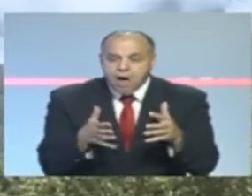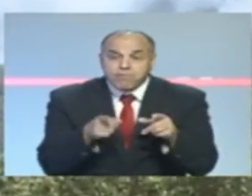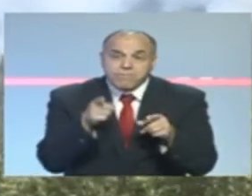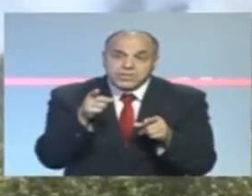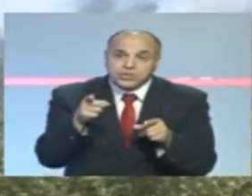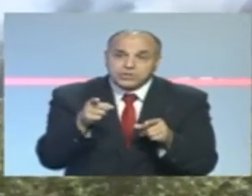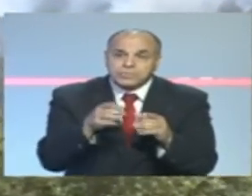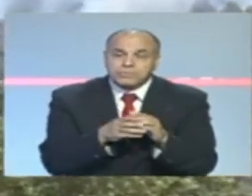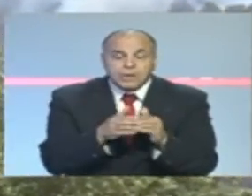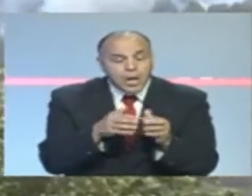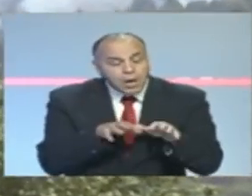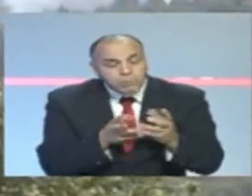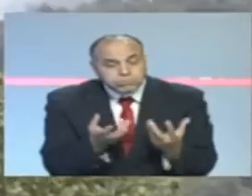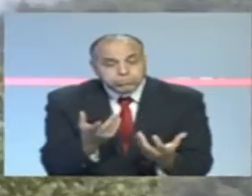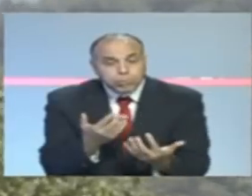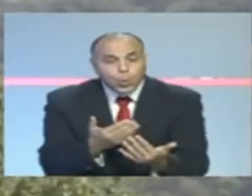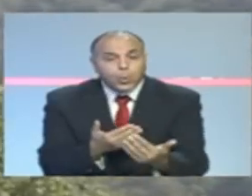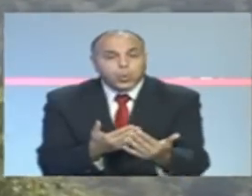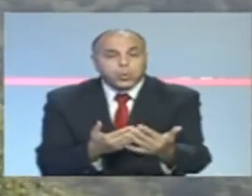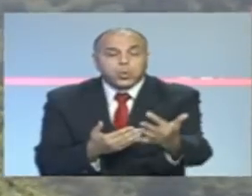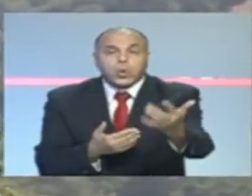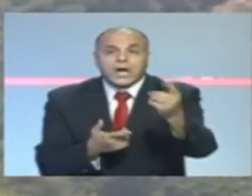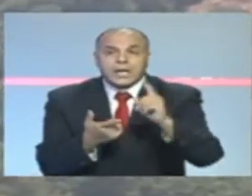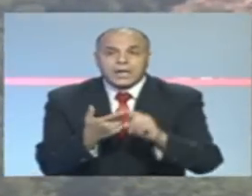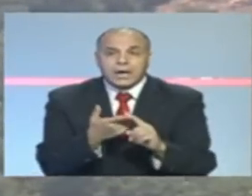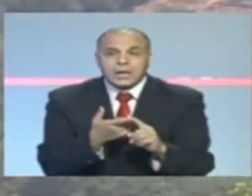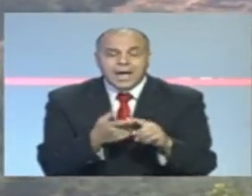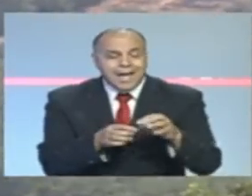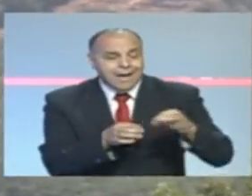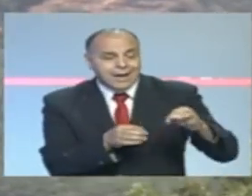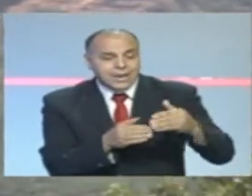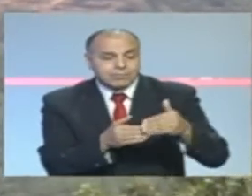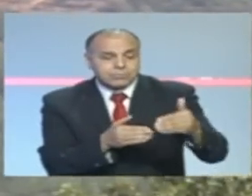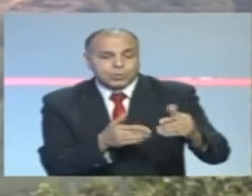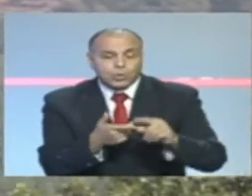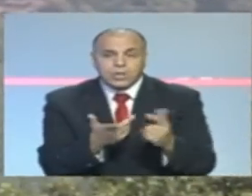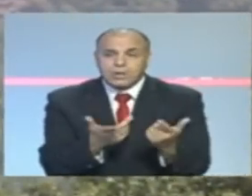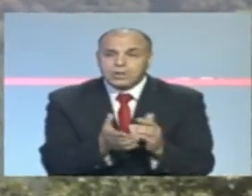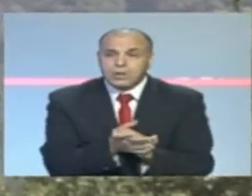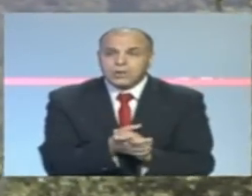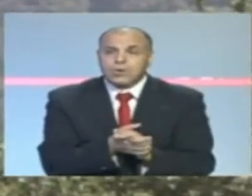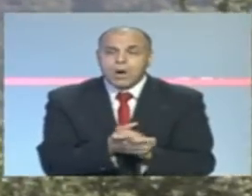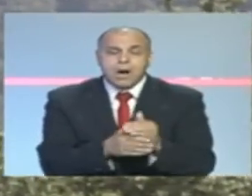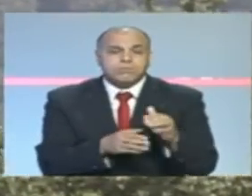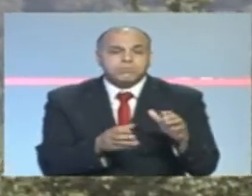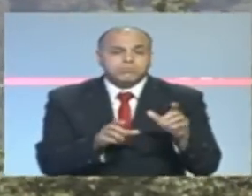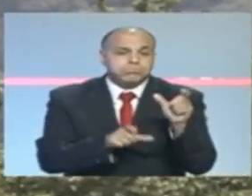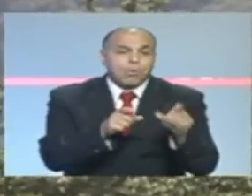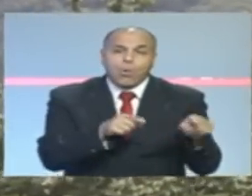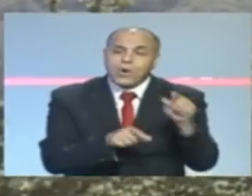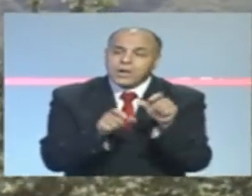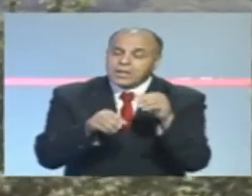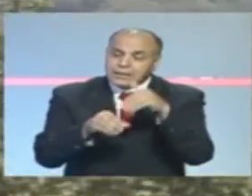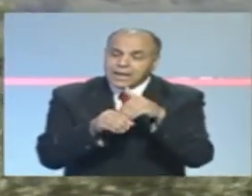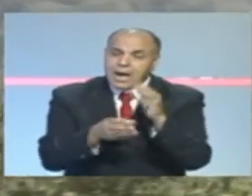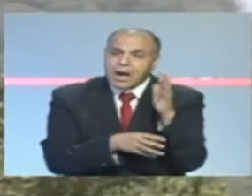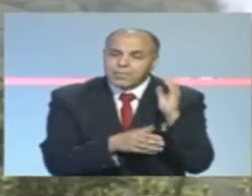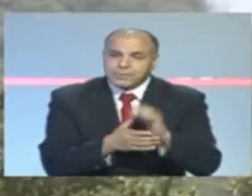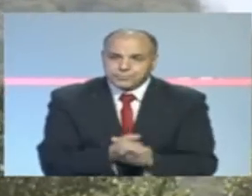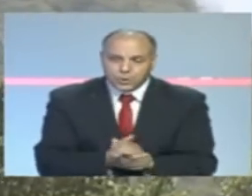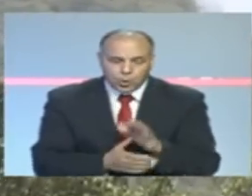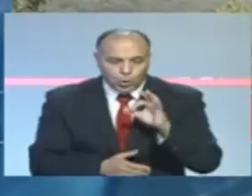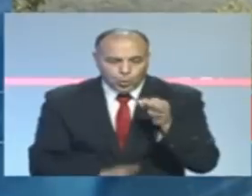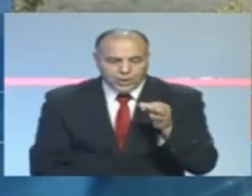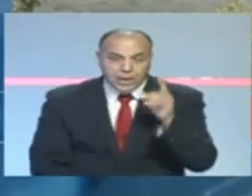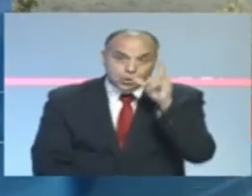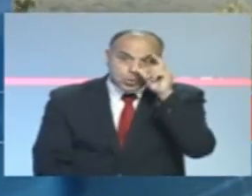من انه توصل هذه الحرائق الى اه قريه ابن كثير والى بقيه التجمعات السكنيه داخل الغابه نعم